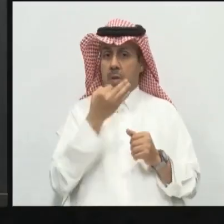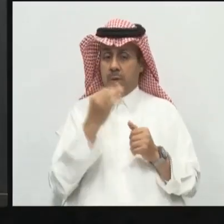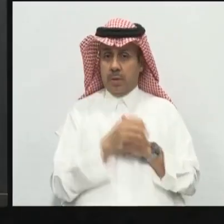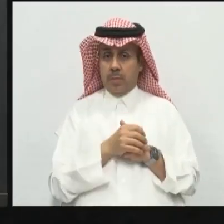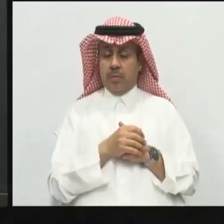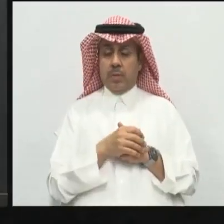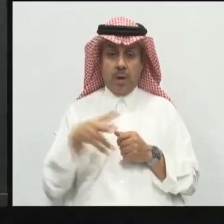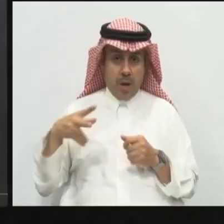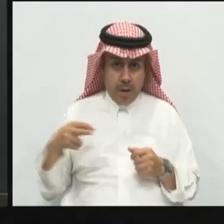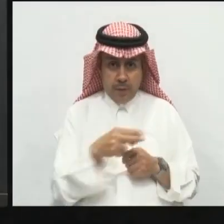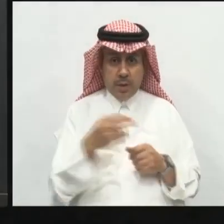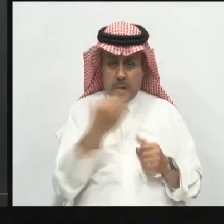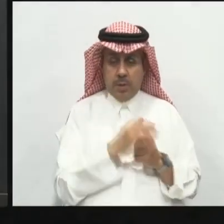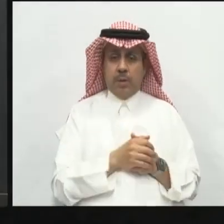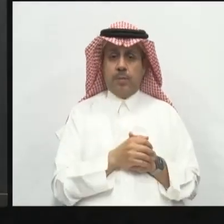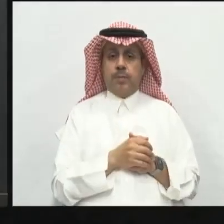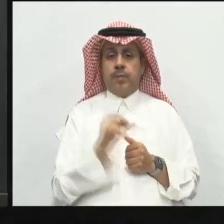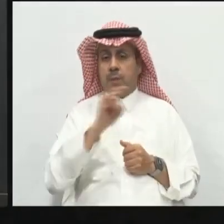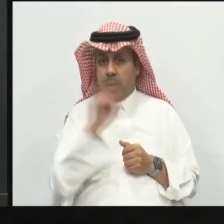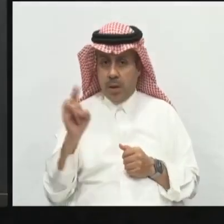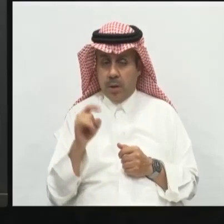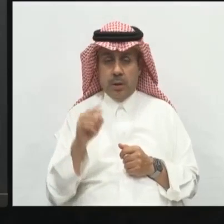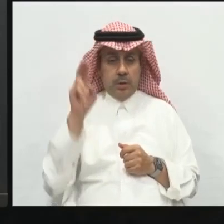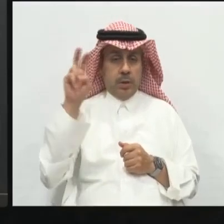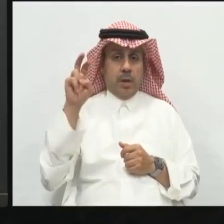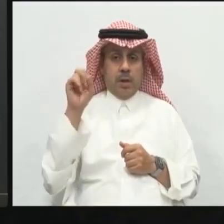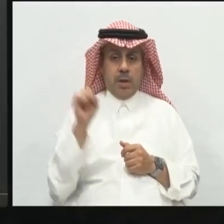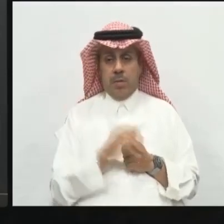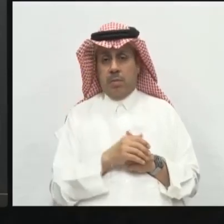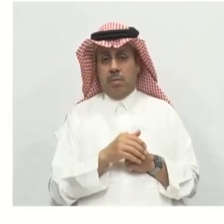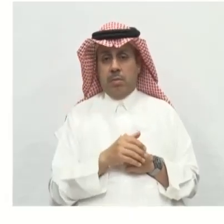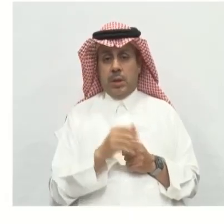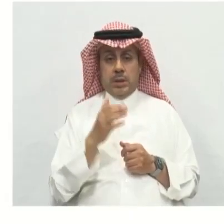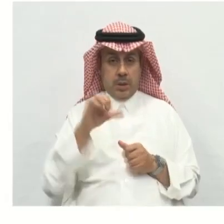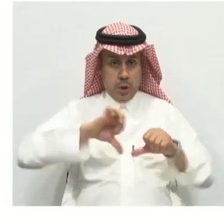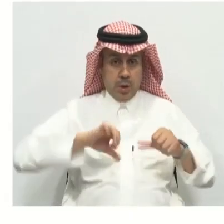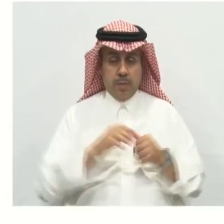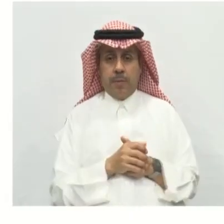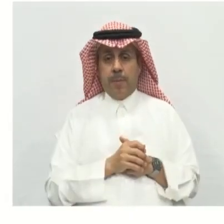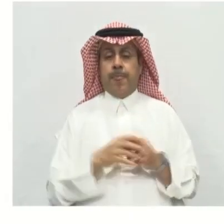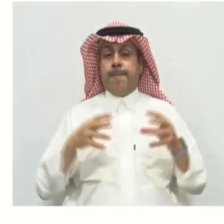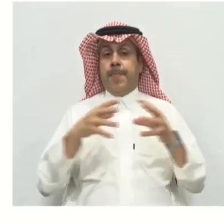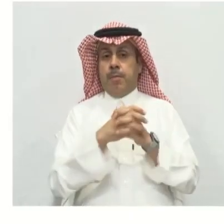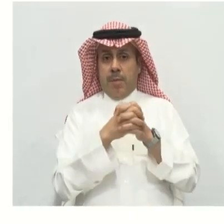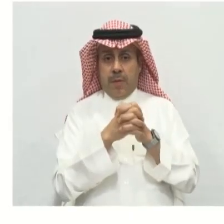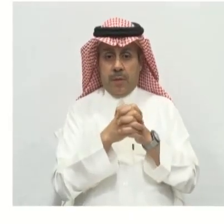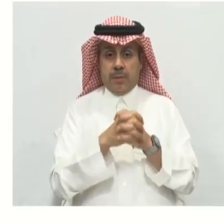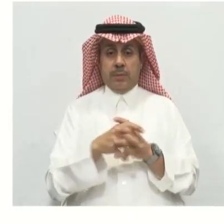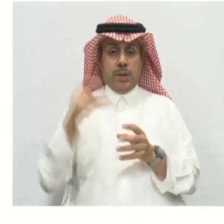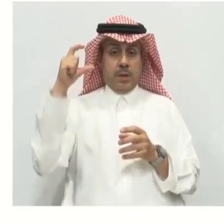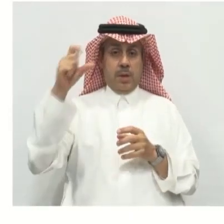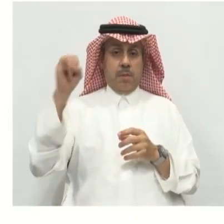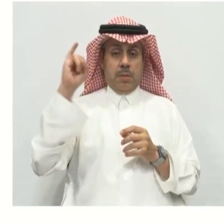تم فصل هذه الكلمتين لا يكون التقيييم سلبي ولكن بمجرد دمجهم مع بعضهم البعض